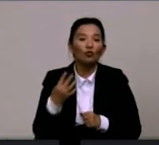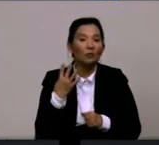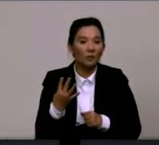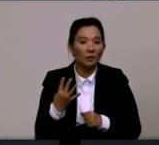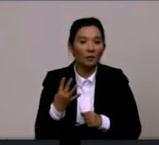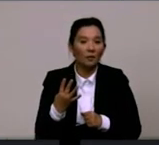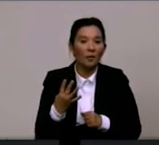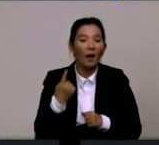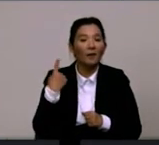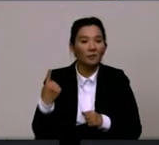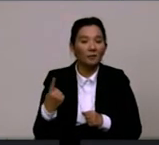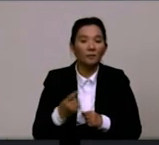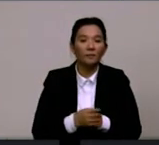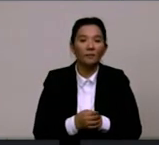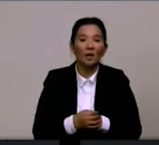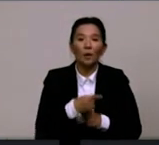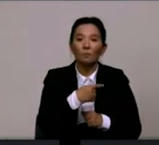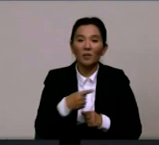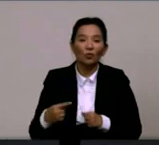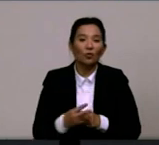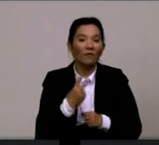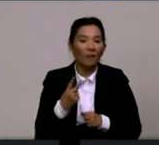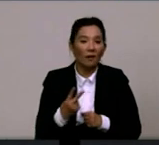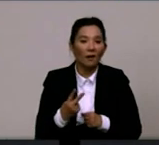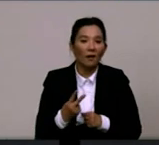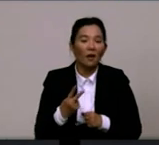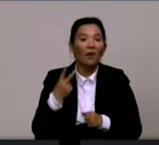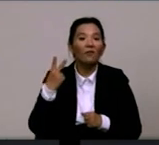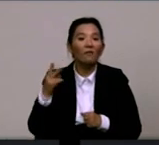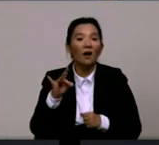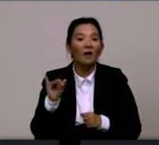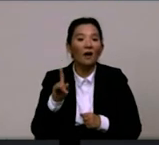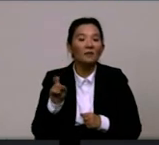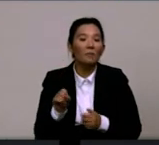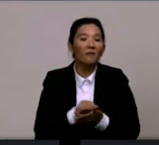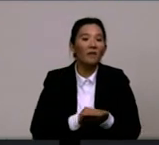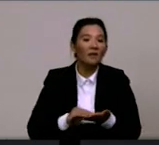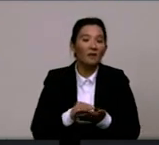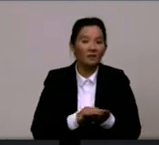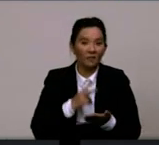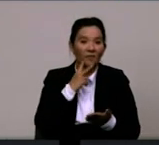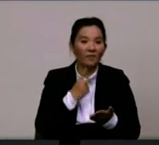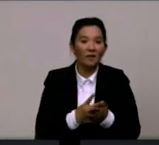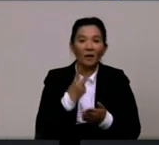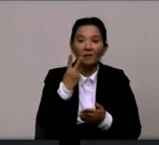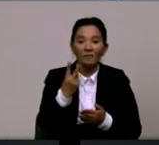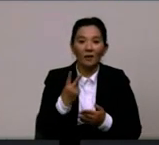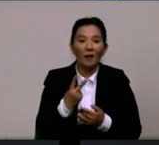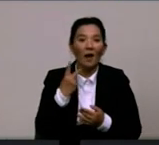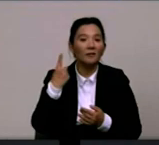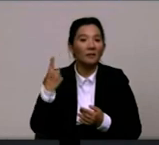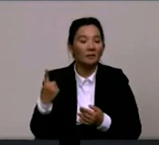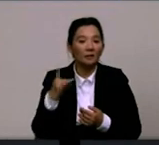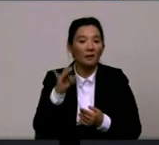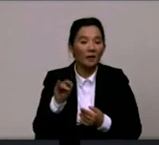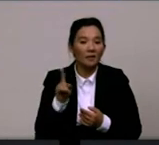4 – 1, минус 2 в 2 раза повторяется. Видите? 2 –